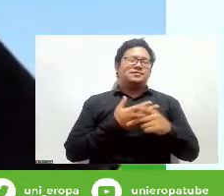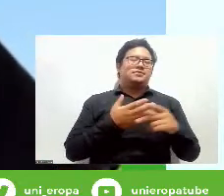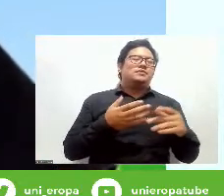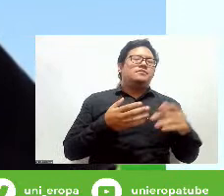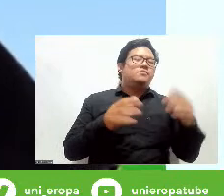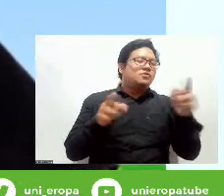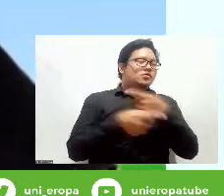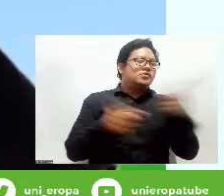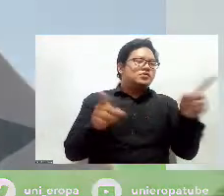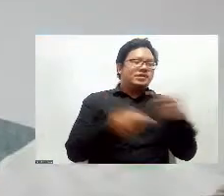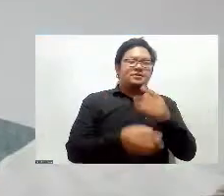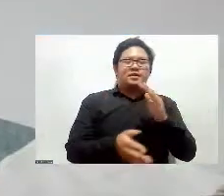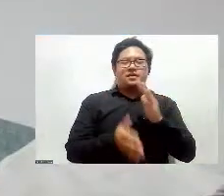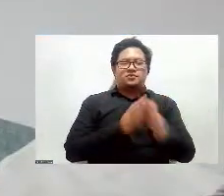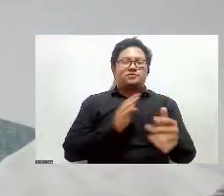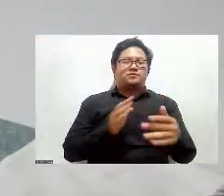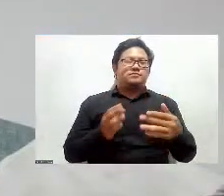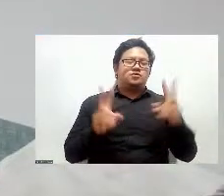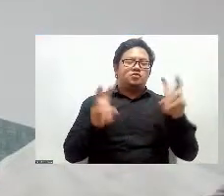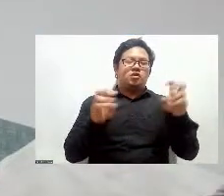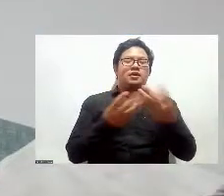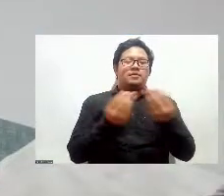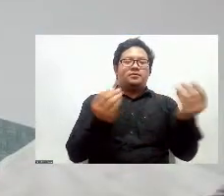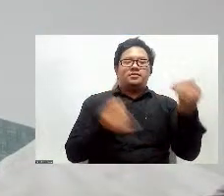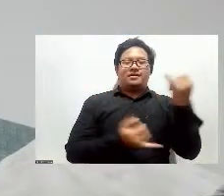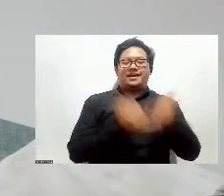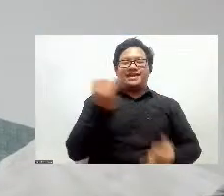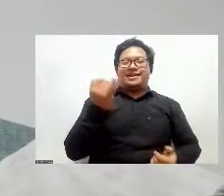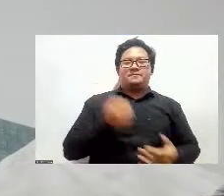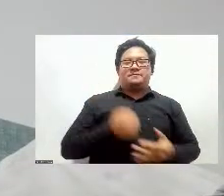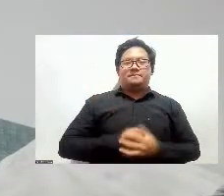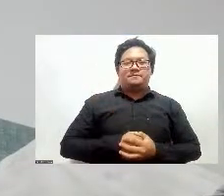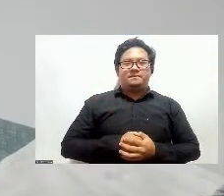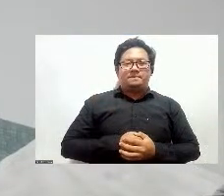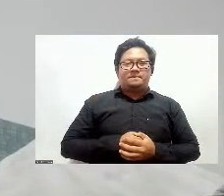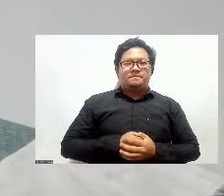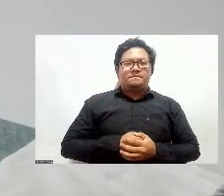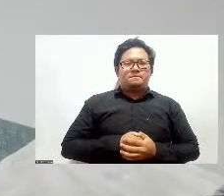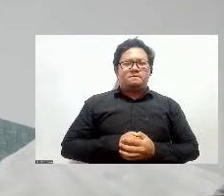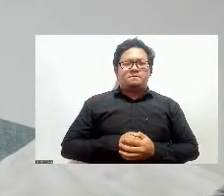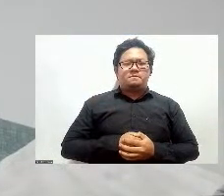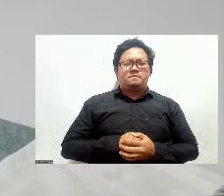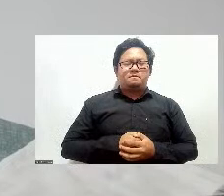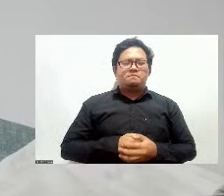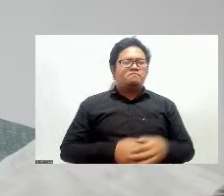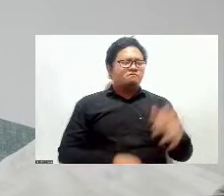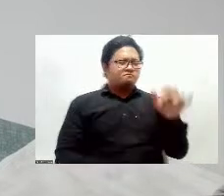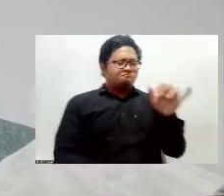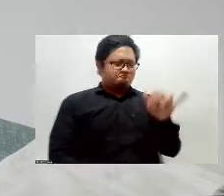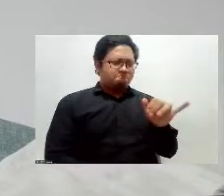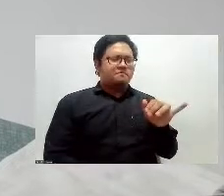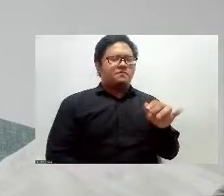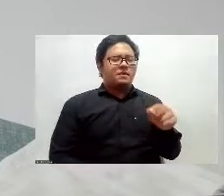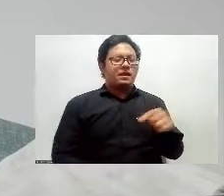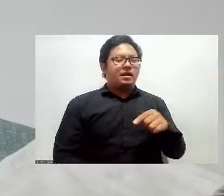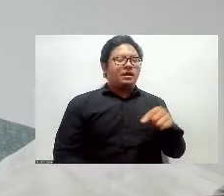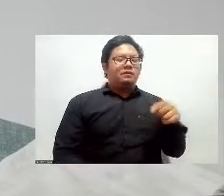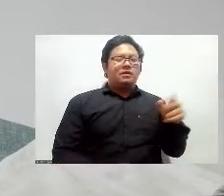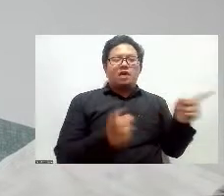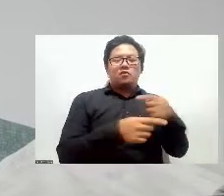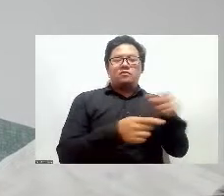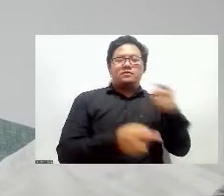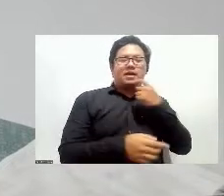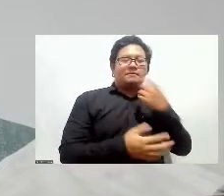kebun terakhir visualfarm remaster susah untuk melihat bagaimana Ibu bumi sedang memperingati kita